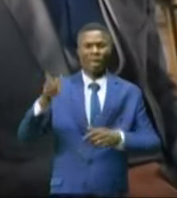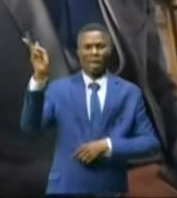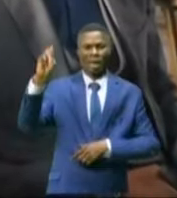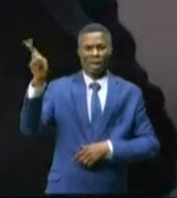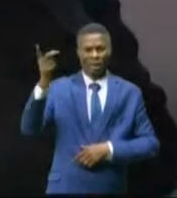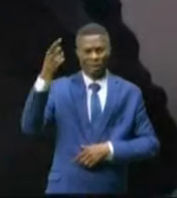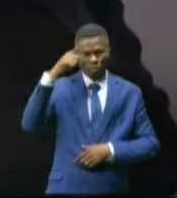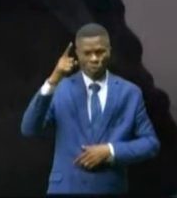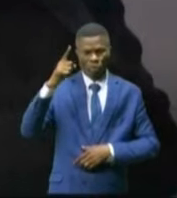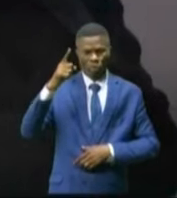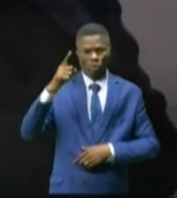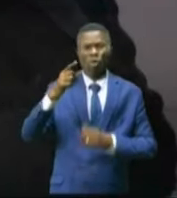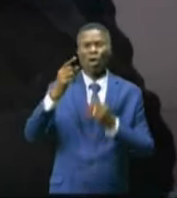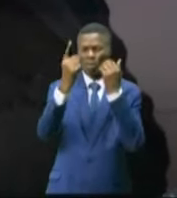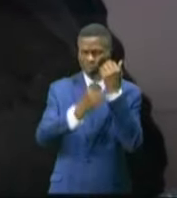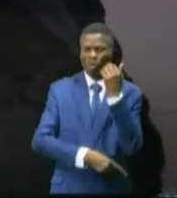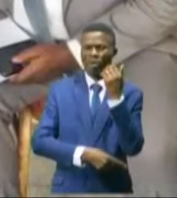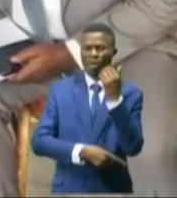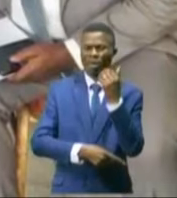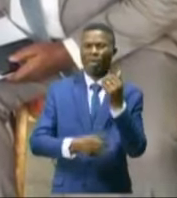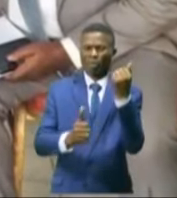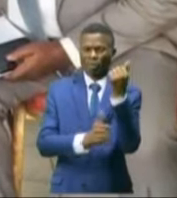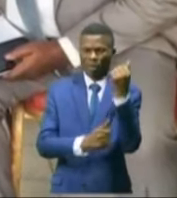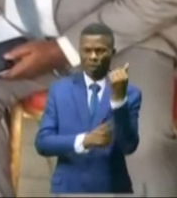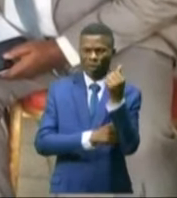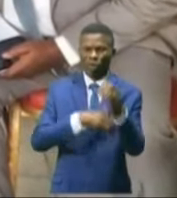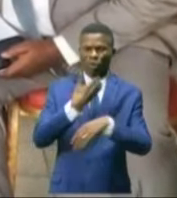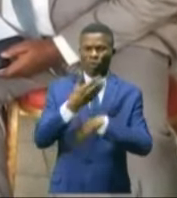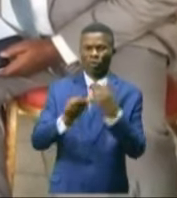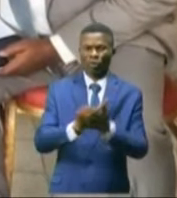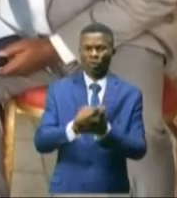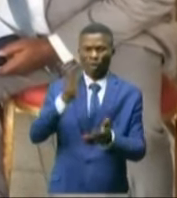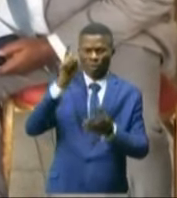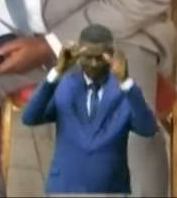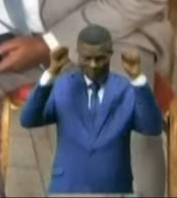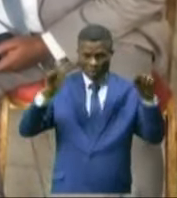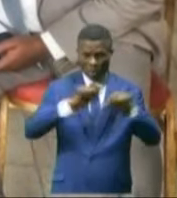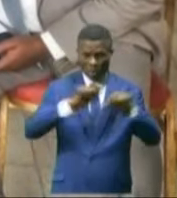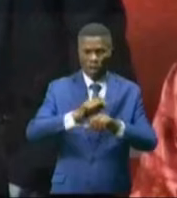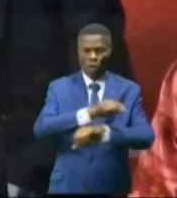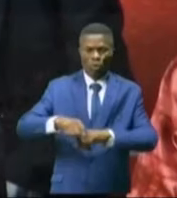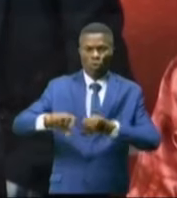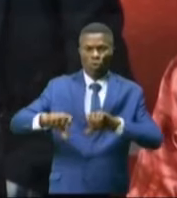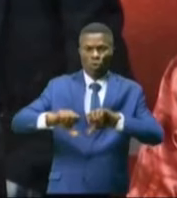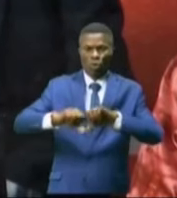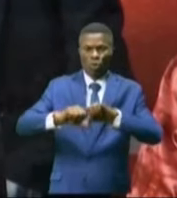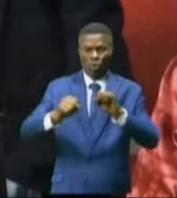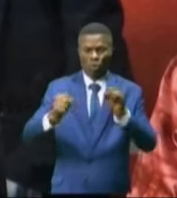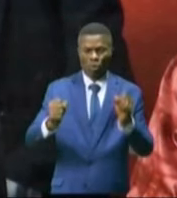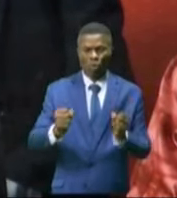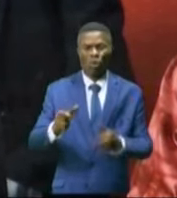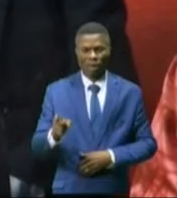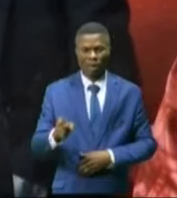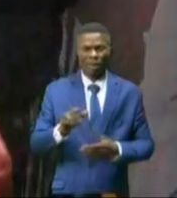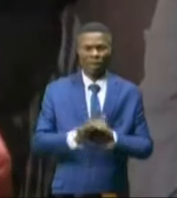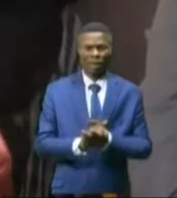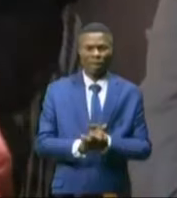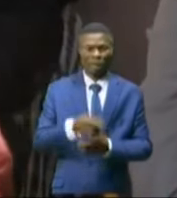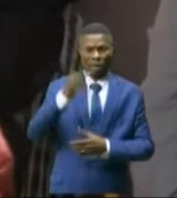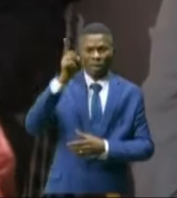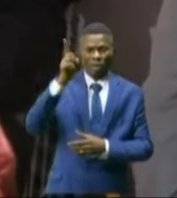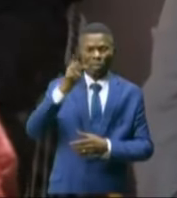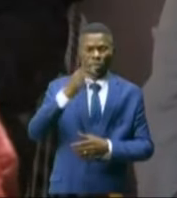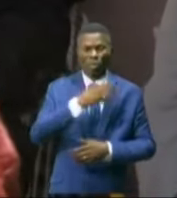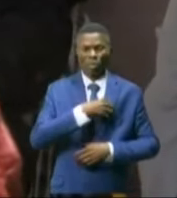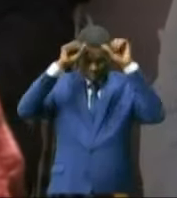pour établir les responsabilités. Les premiers présidents de la Cour de cassation, Nomba Kabea et Lili Léon, la première